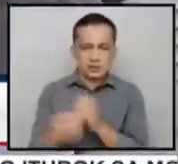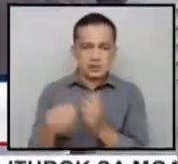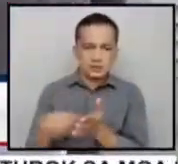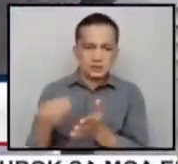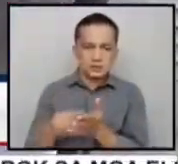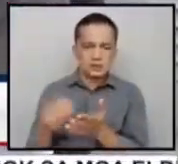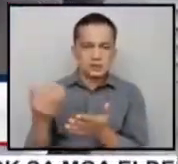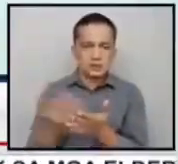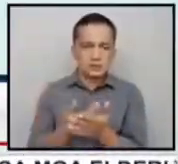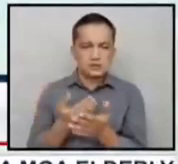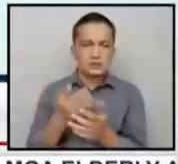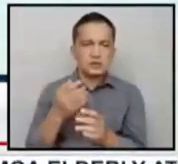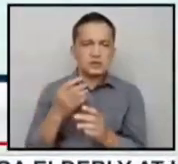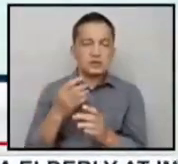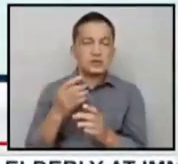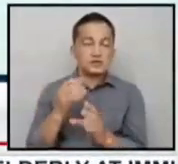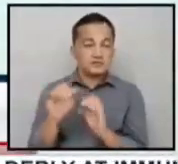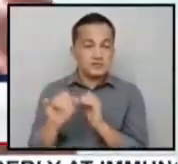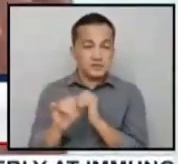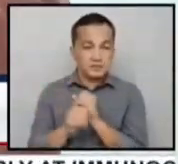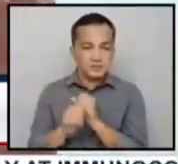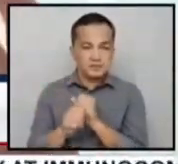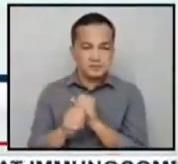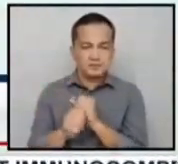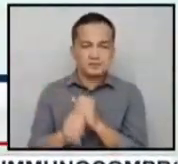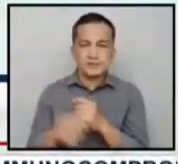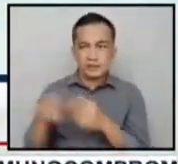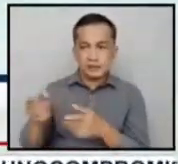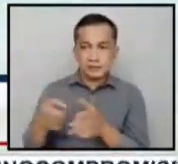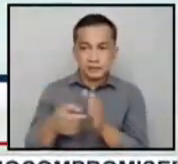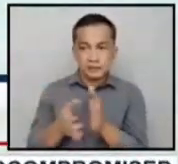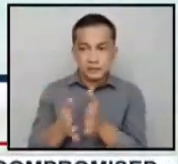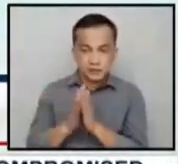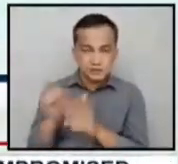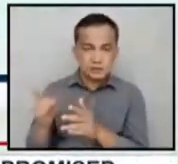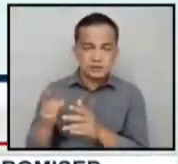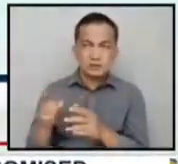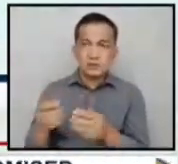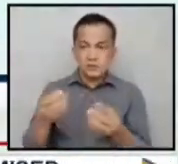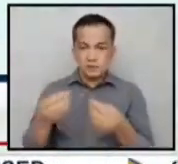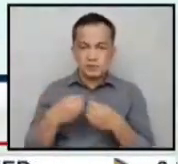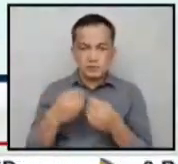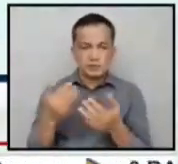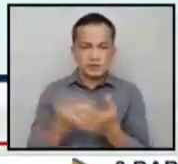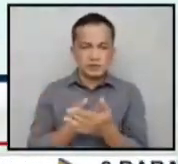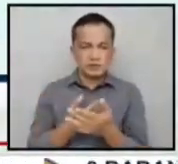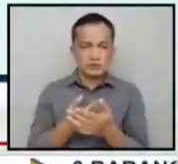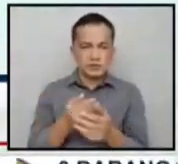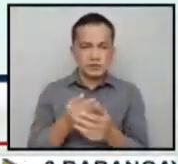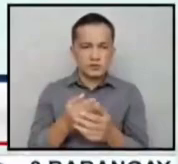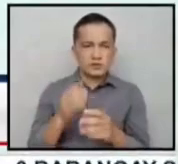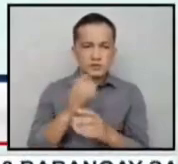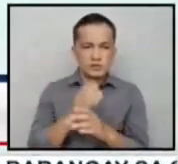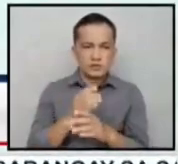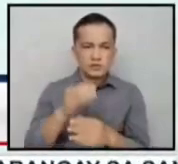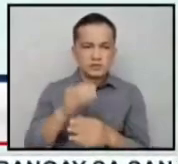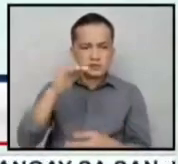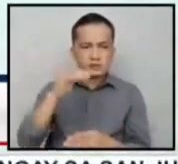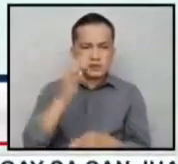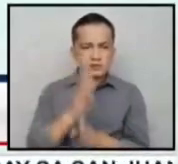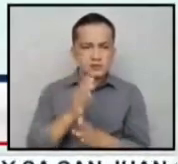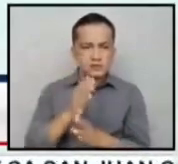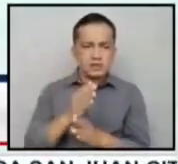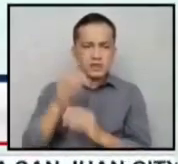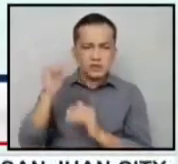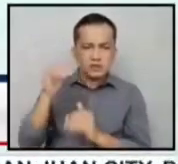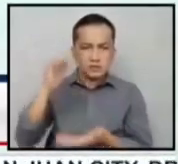unit. Kaya hiling niya, pag binigyan talaga ng unit, yung mga bagong traditional na nag-apply nito, sana liitan naman ng ano,